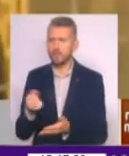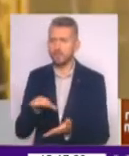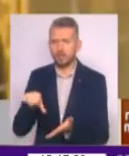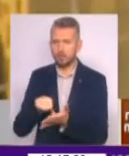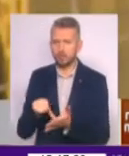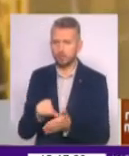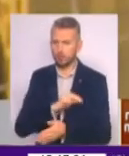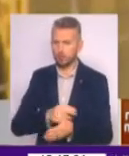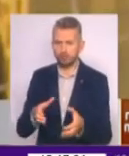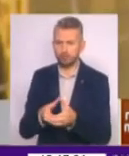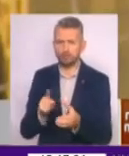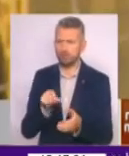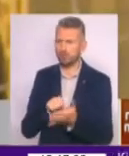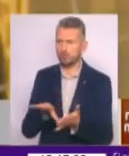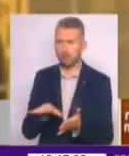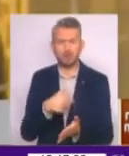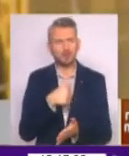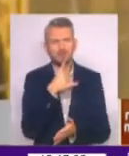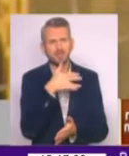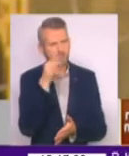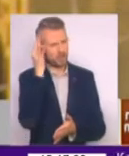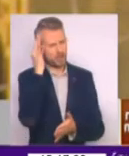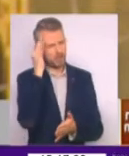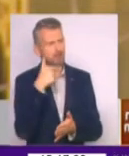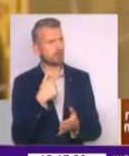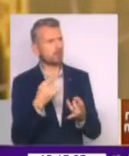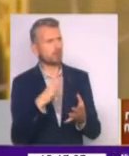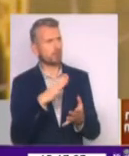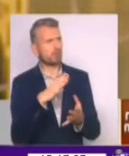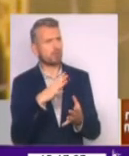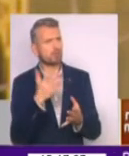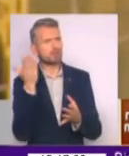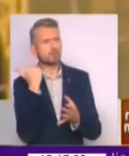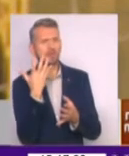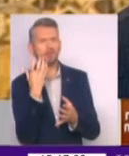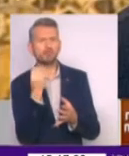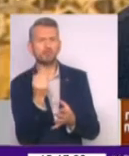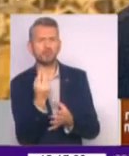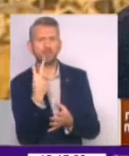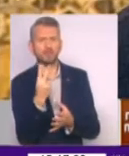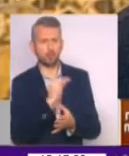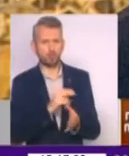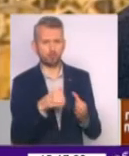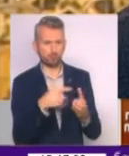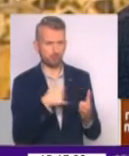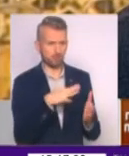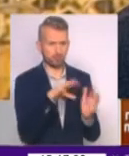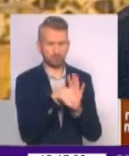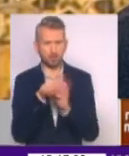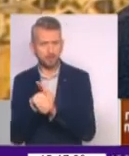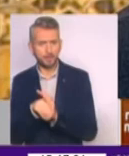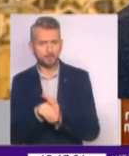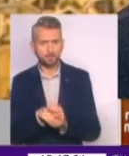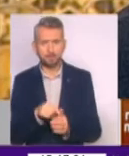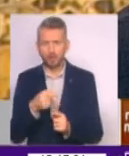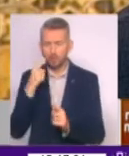групі? Я вже не можу згадати. Я просто був тоді залучений ще до двох робочих груп. Ну, просто зрозуміло, що це вже